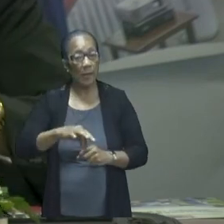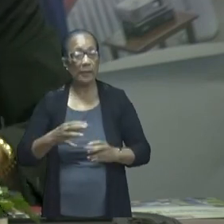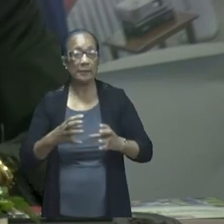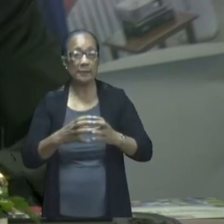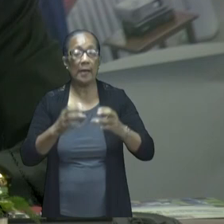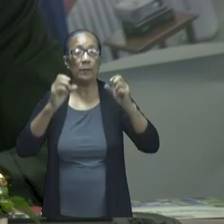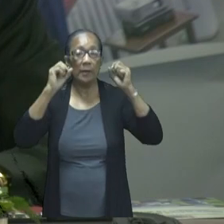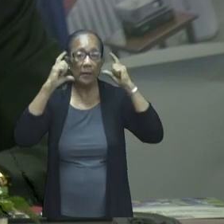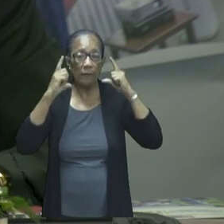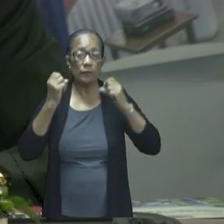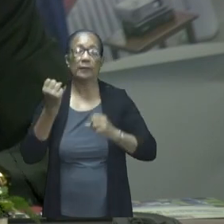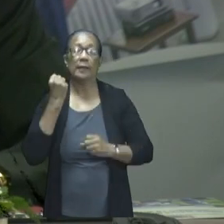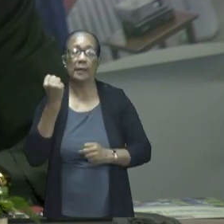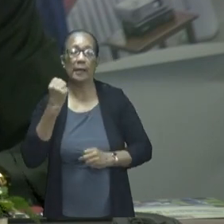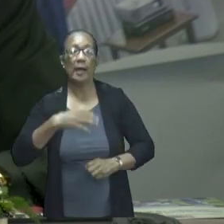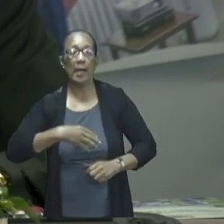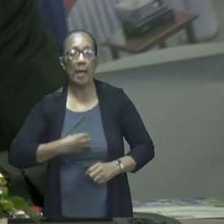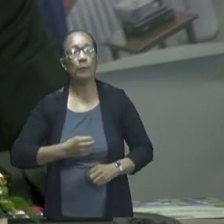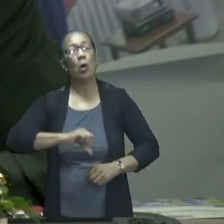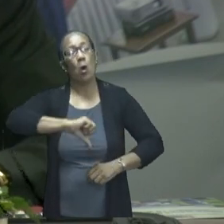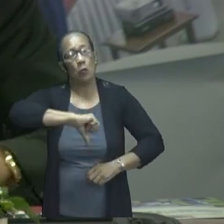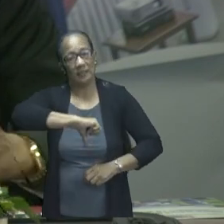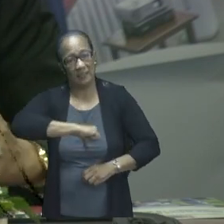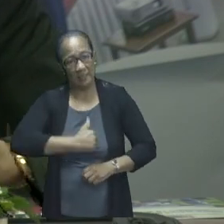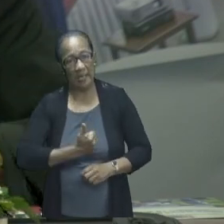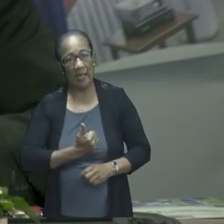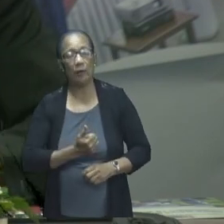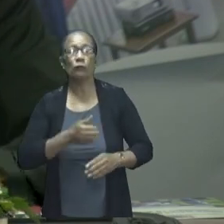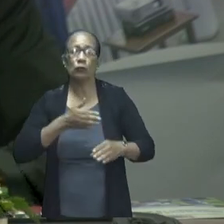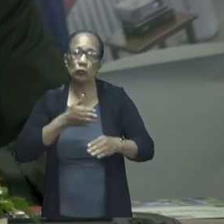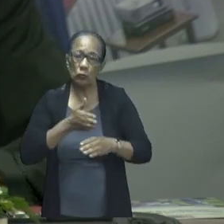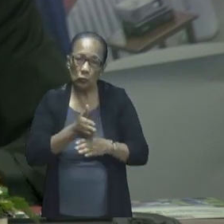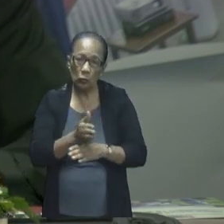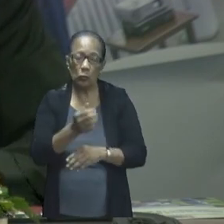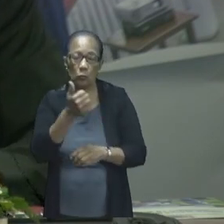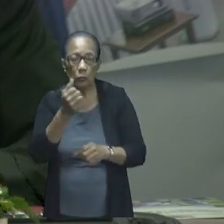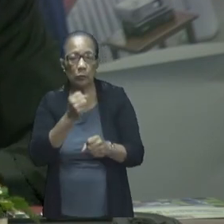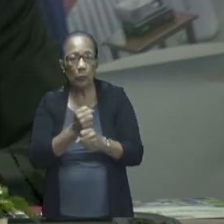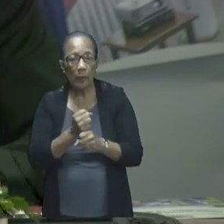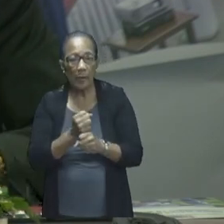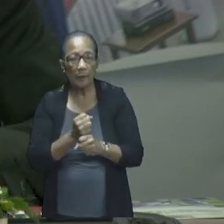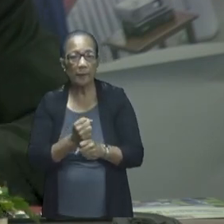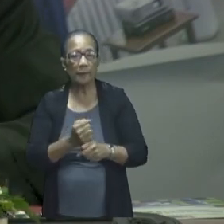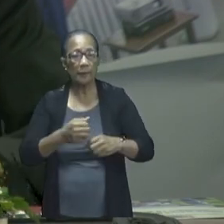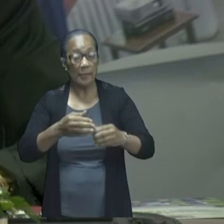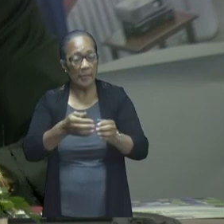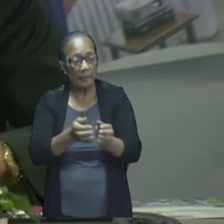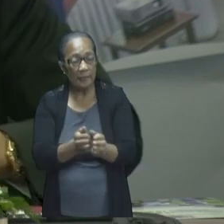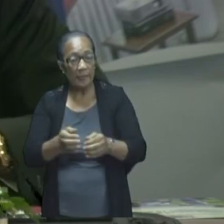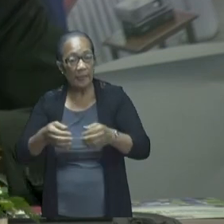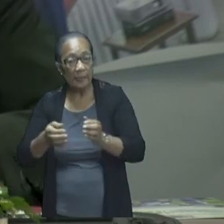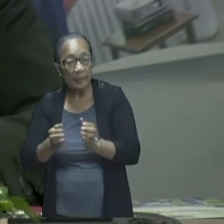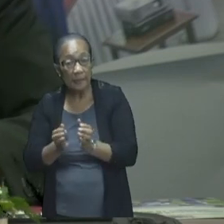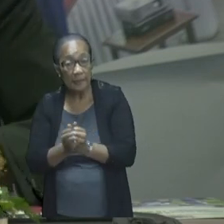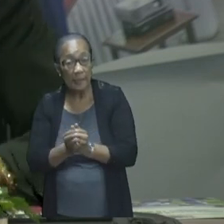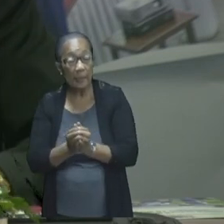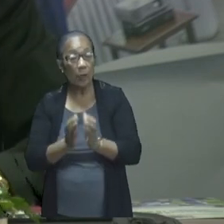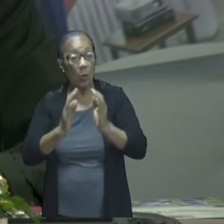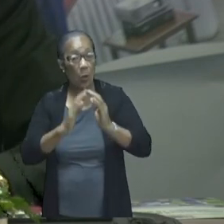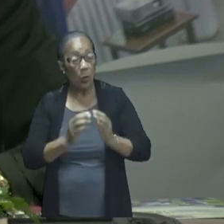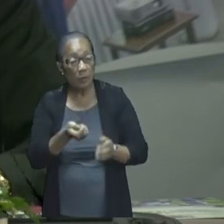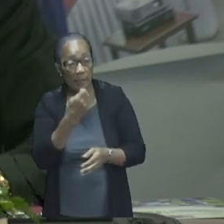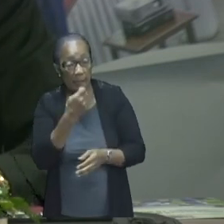weer heeft om zichzelf te ontplooien en gezinshuis holding weer sterkte maar wel weer zeker hier te